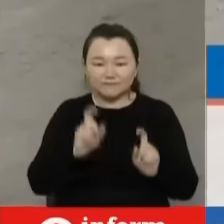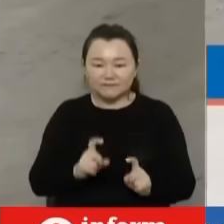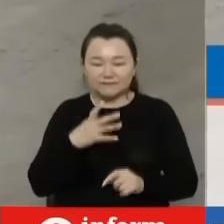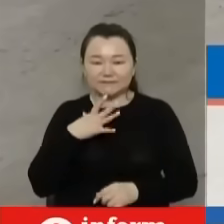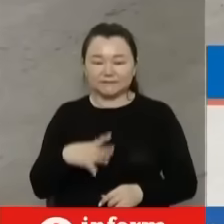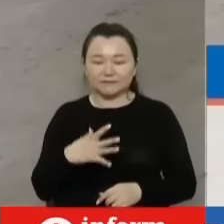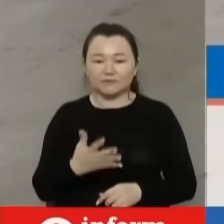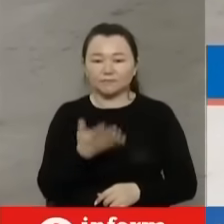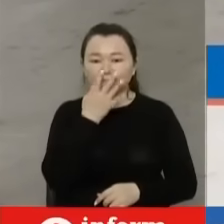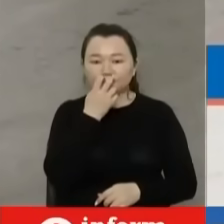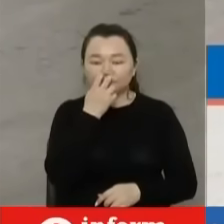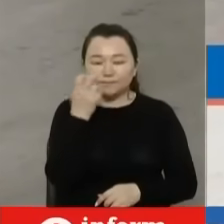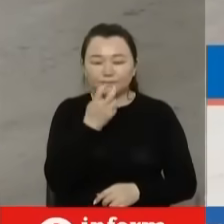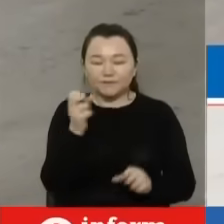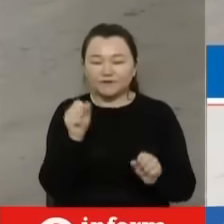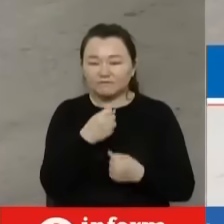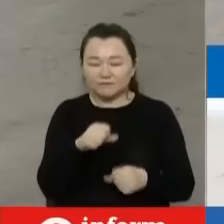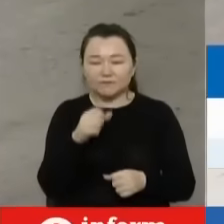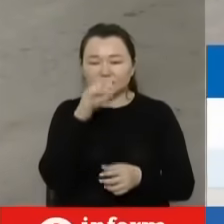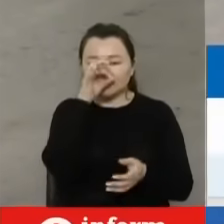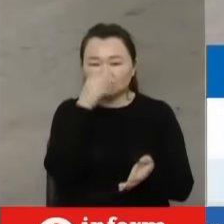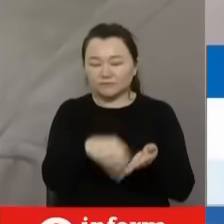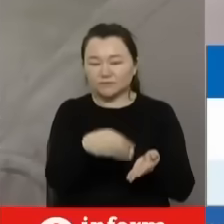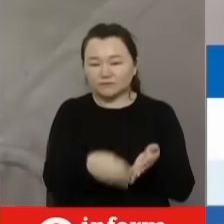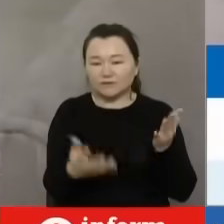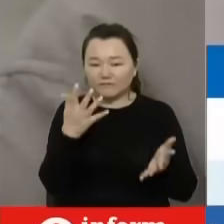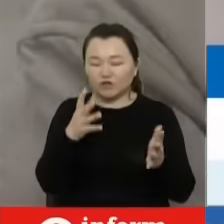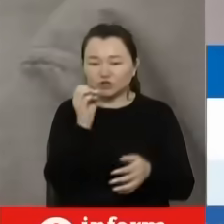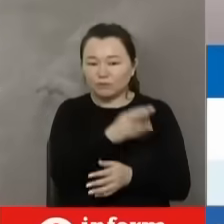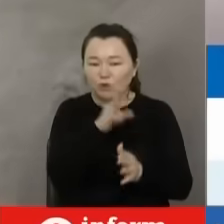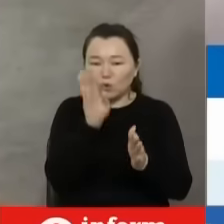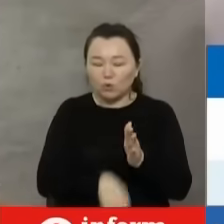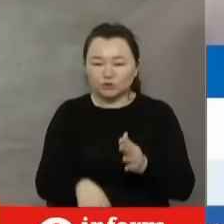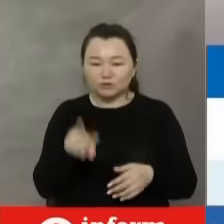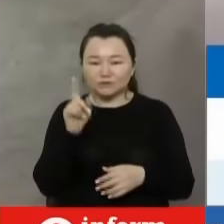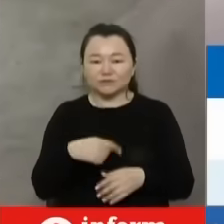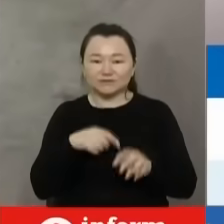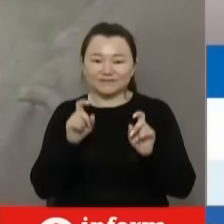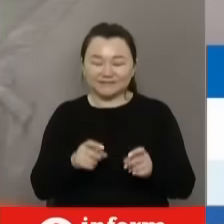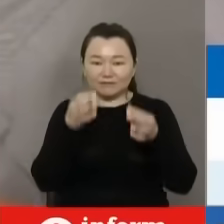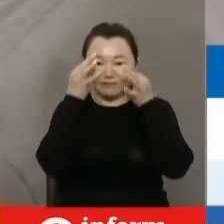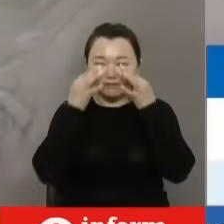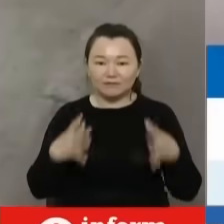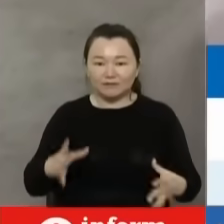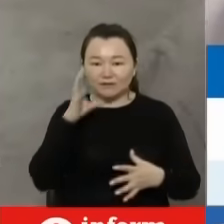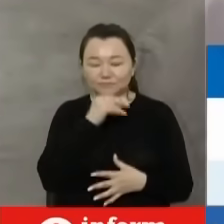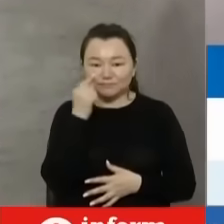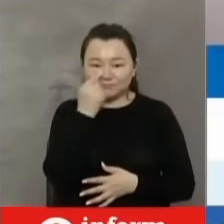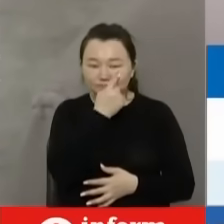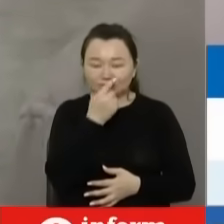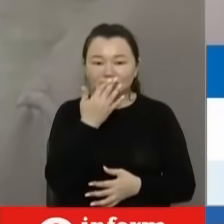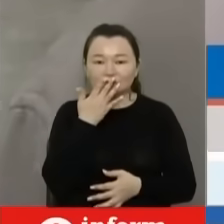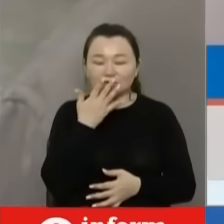Иіс невозможно. Мен ойлаймын, шошқаның иісі ондай болмайды деп ойлаймын. Отырсаң даже көзінен жас шығады ғой. Жазды күн невозможно.